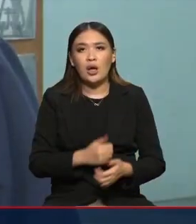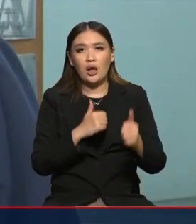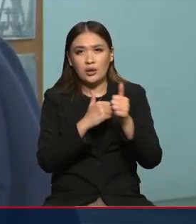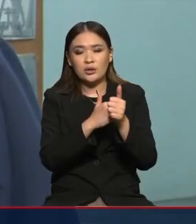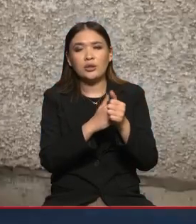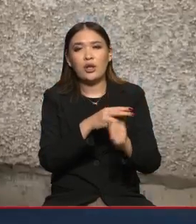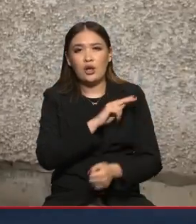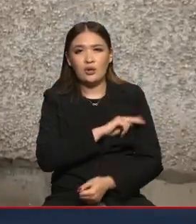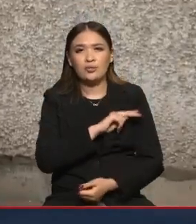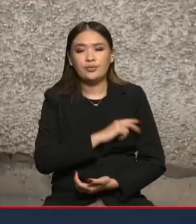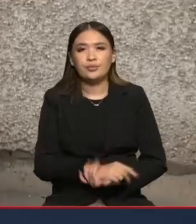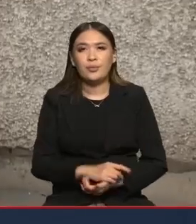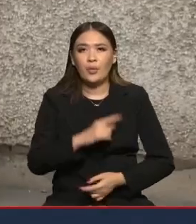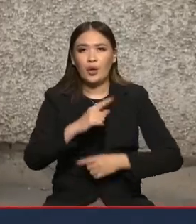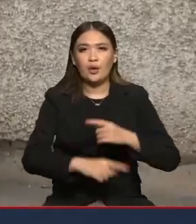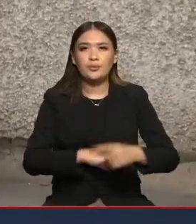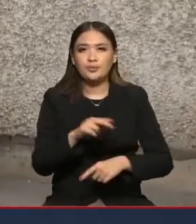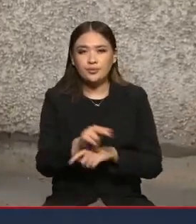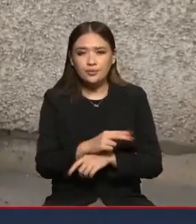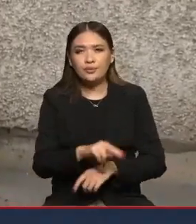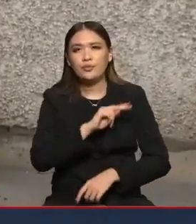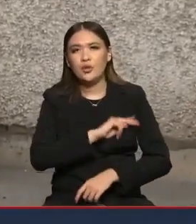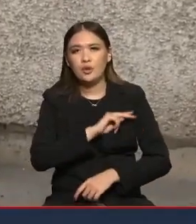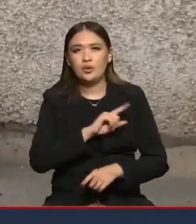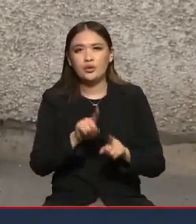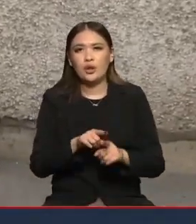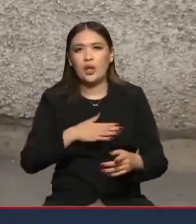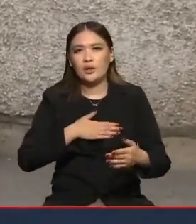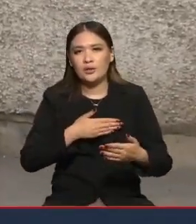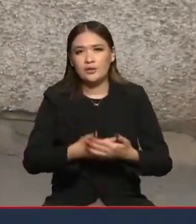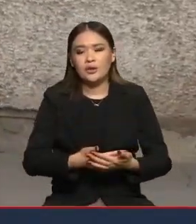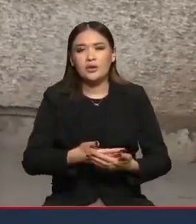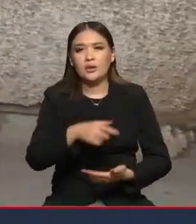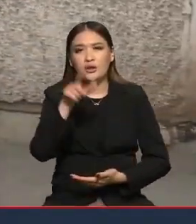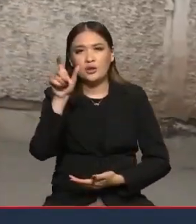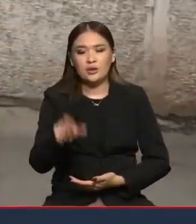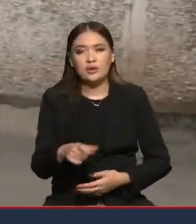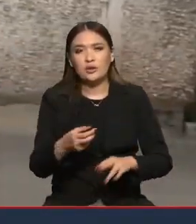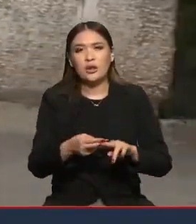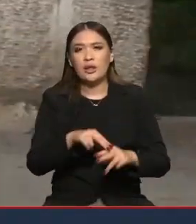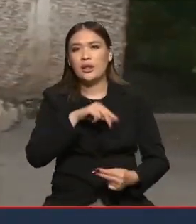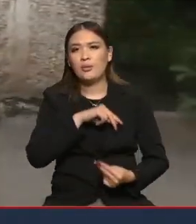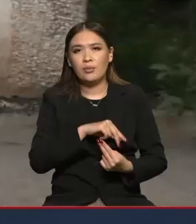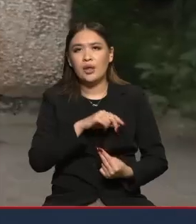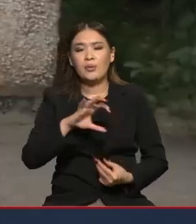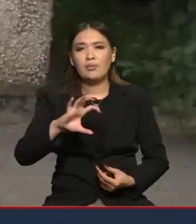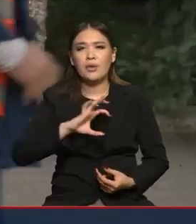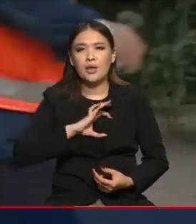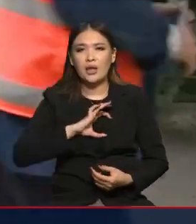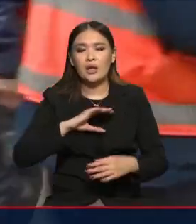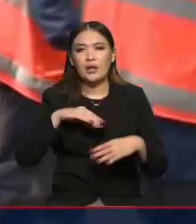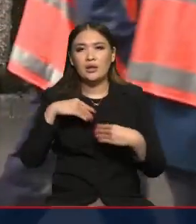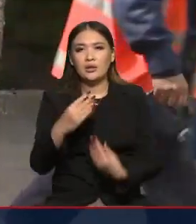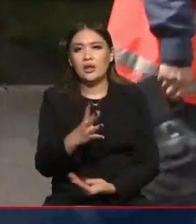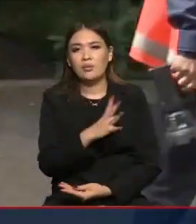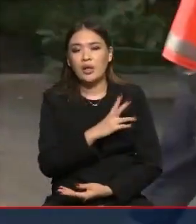істеп жүрміз ғой енді. Ұрпақ тәрбиесімен бірге жұмысына да адал азаматтың еңбегі елеусіз қалған емес. Былтыр ол еңбек ардагері медалімен марапатталды.